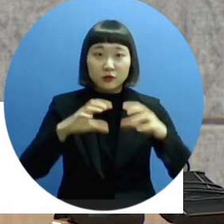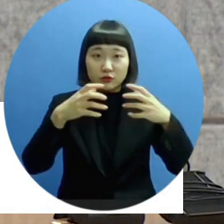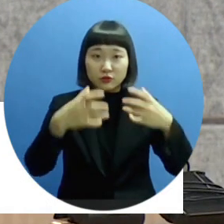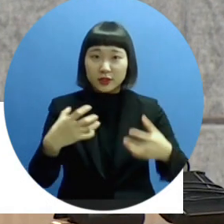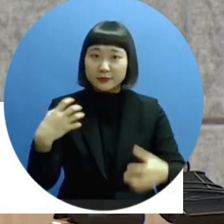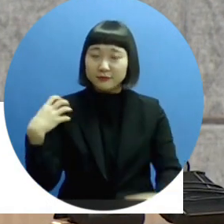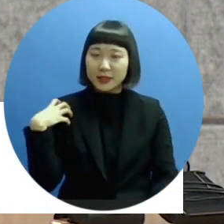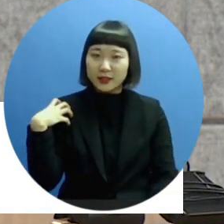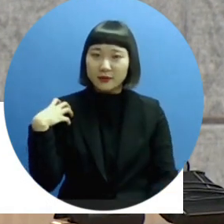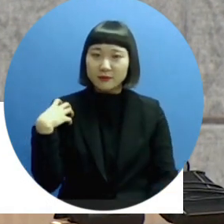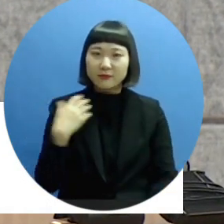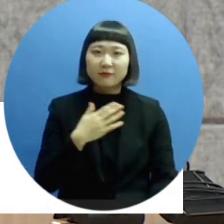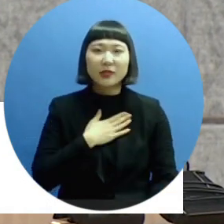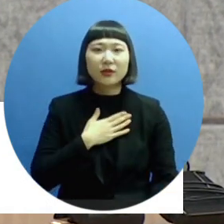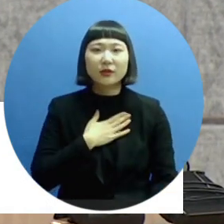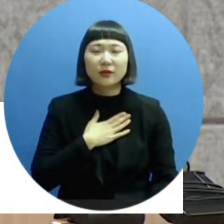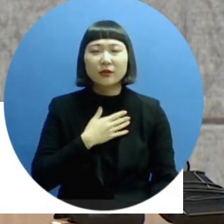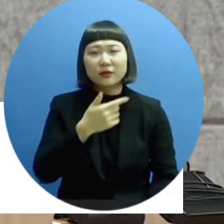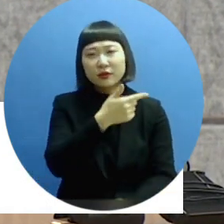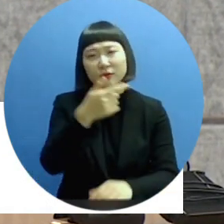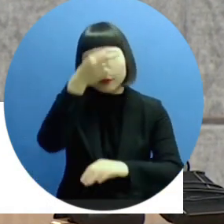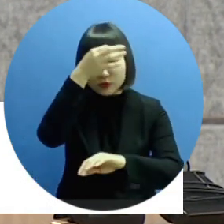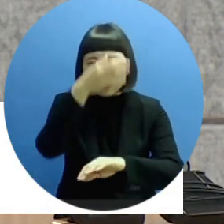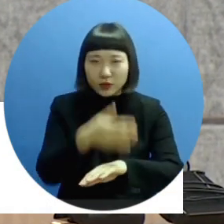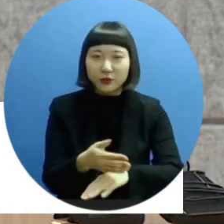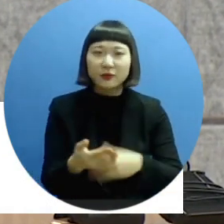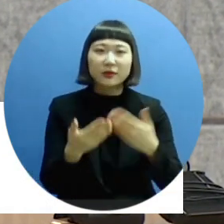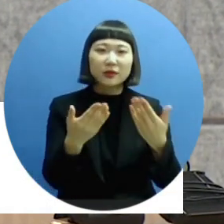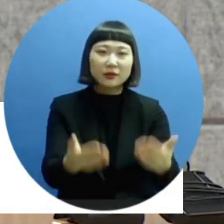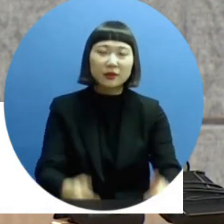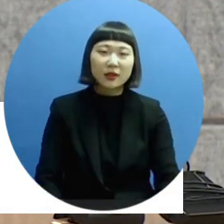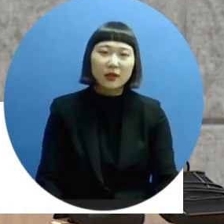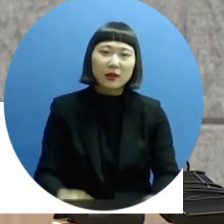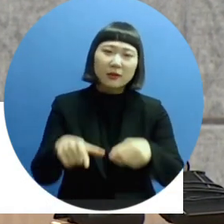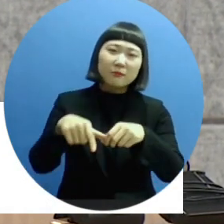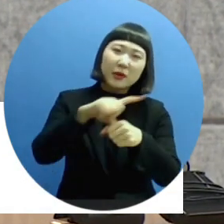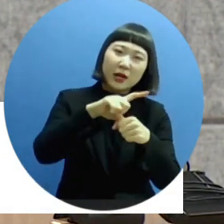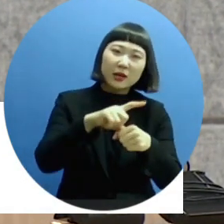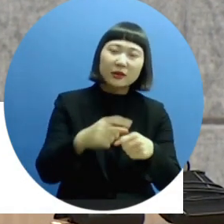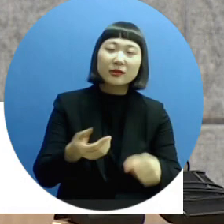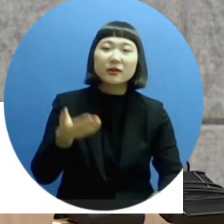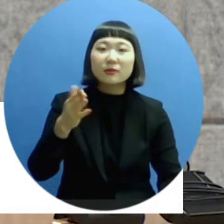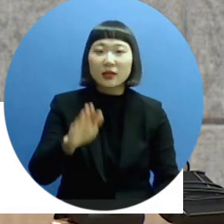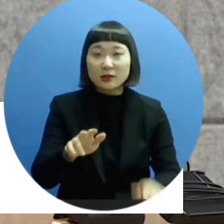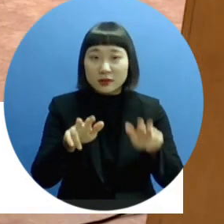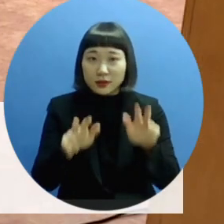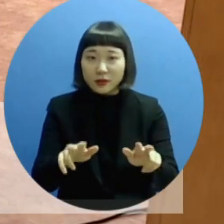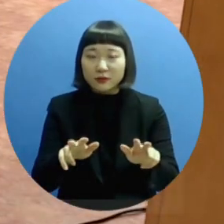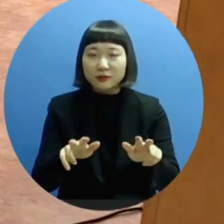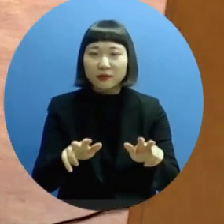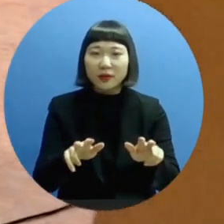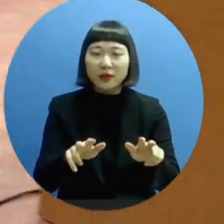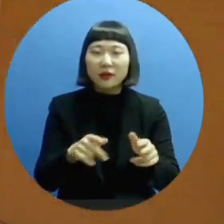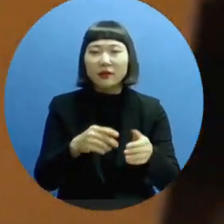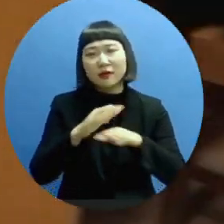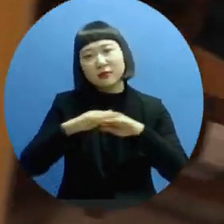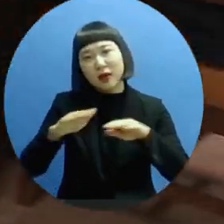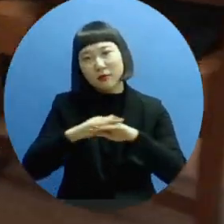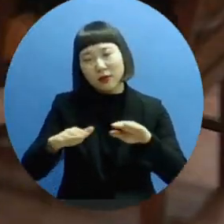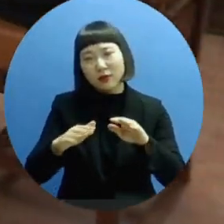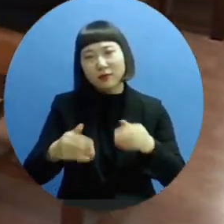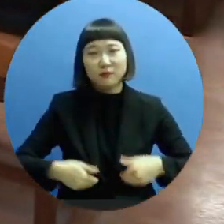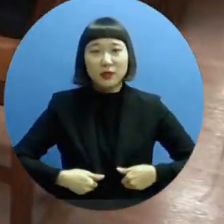너무 죄송스럽게 생각합니다. 지금이 늦었지만 지금이라도 철저히 대책을 세워야 된다고 생각합니다.